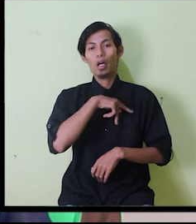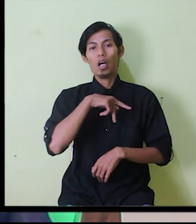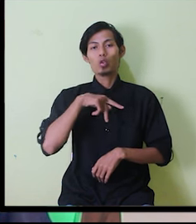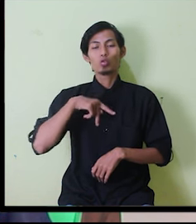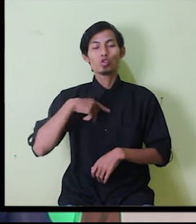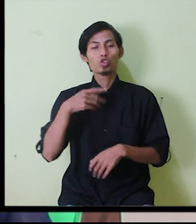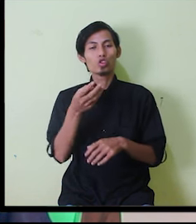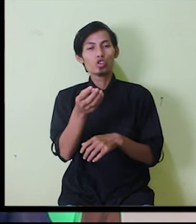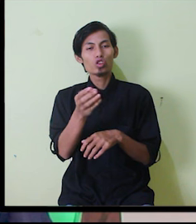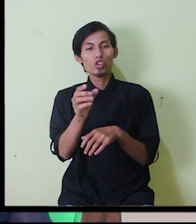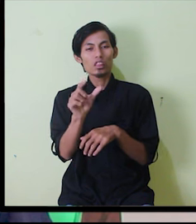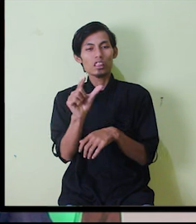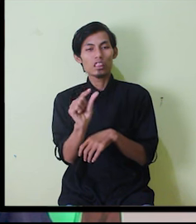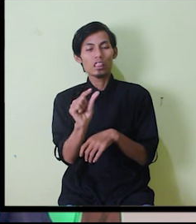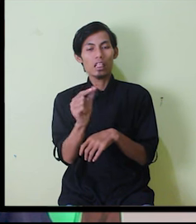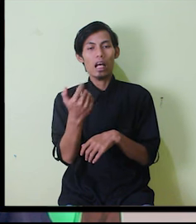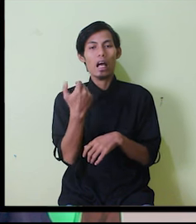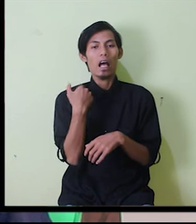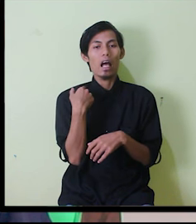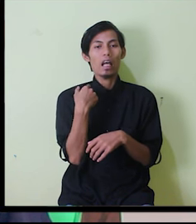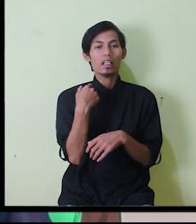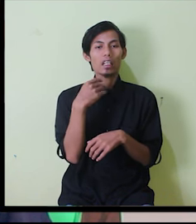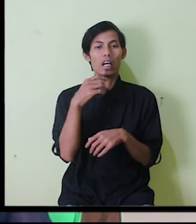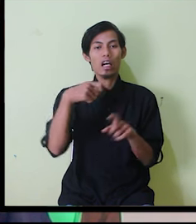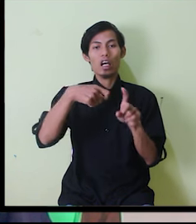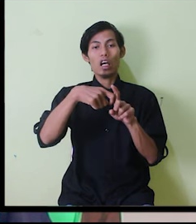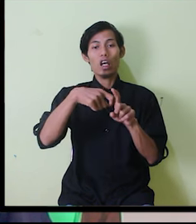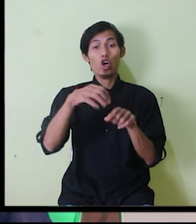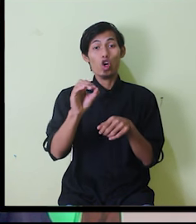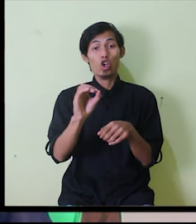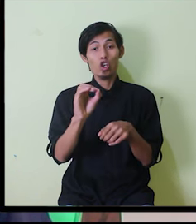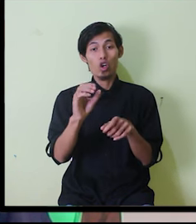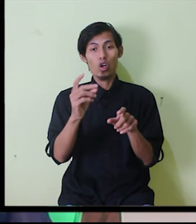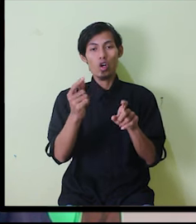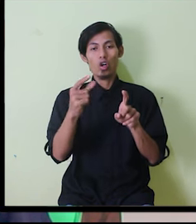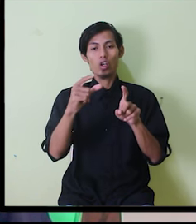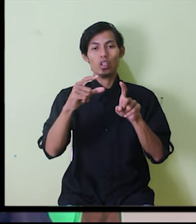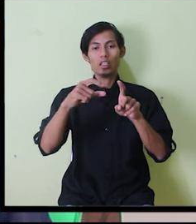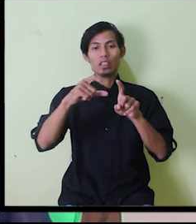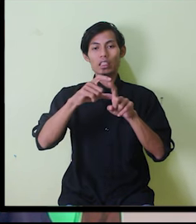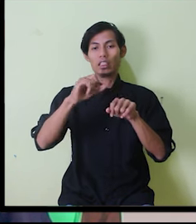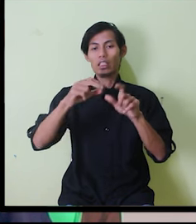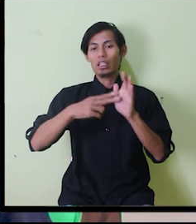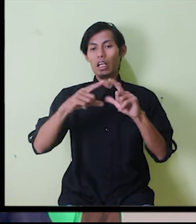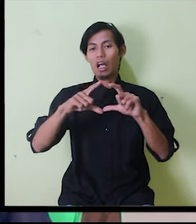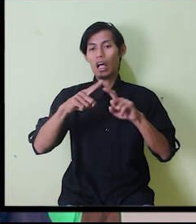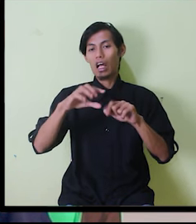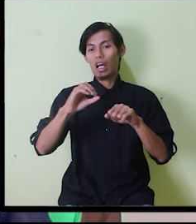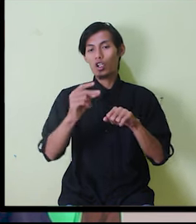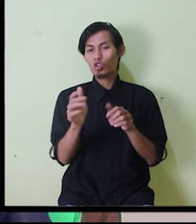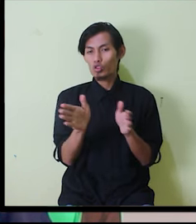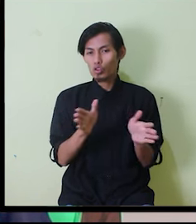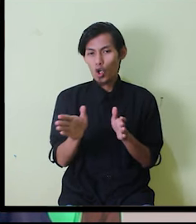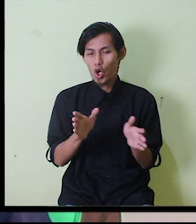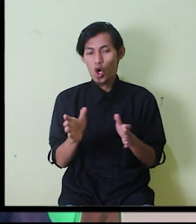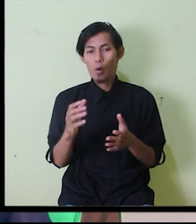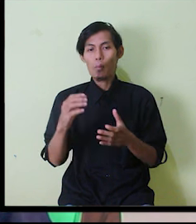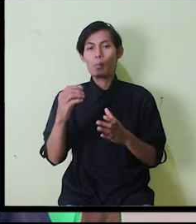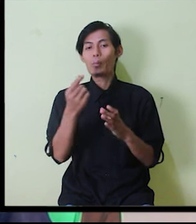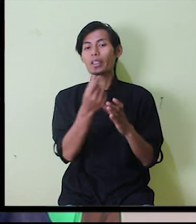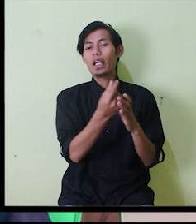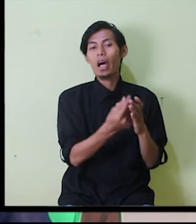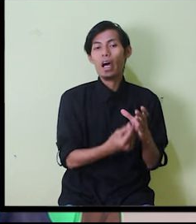koordinator kemudian ada bendahara ada sekretaris dan segala macamnya itu kita catat artinya Siapa yang